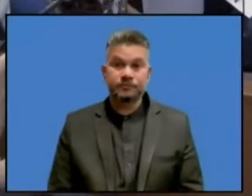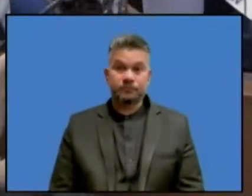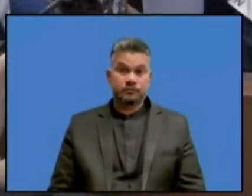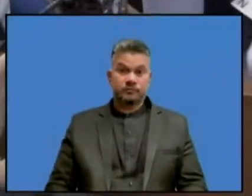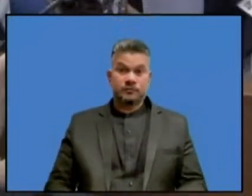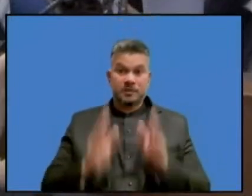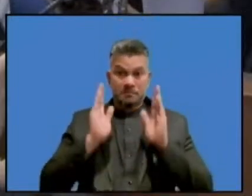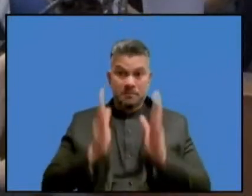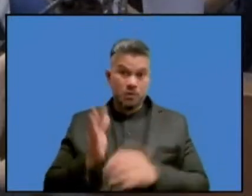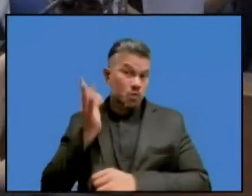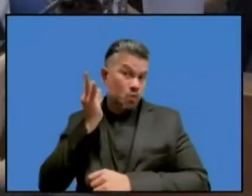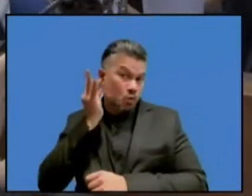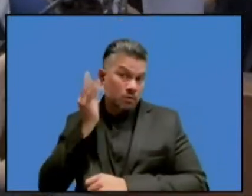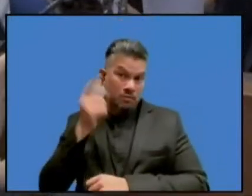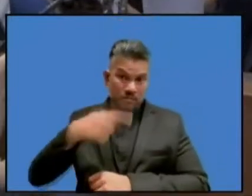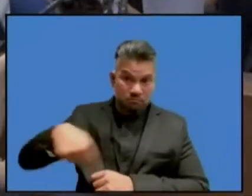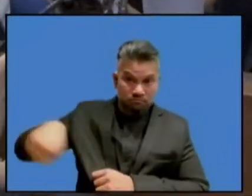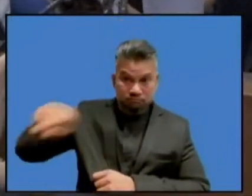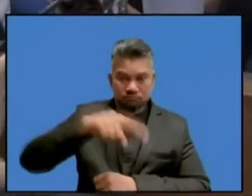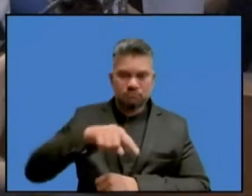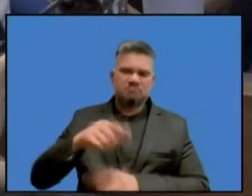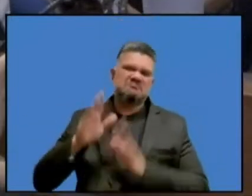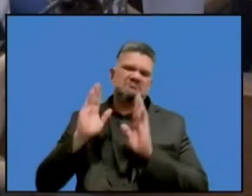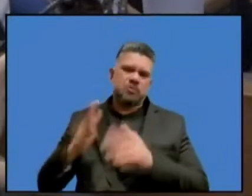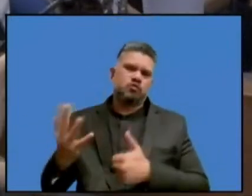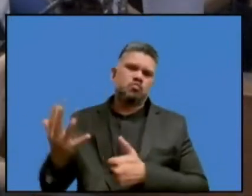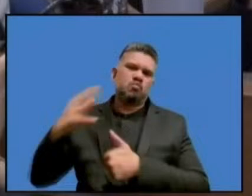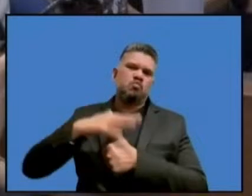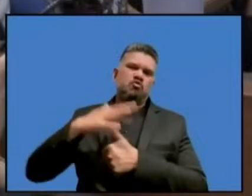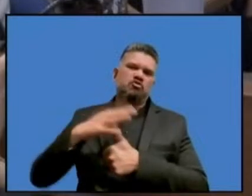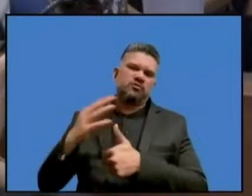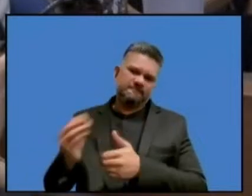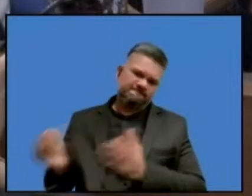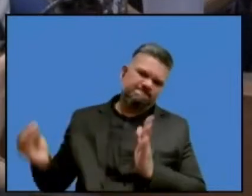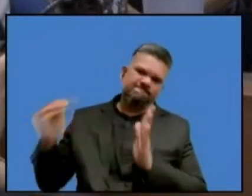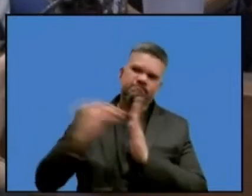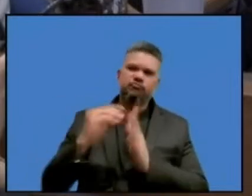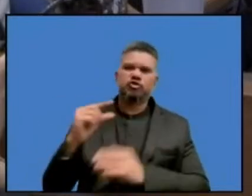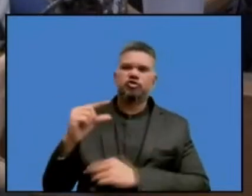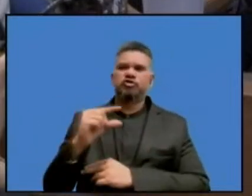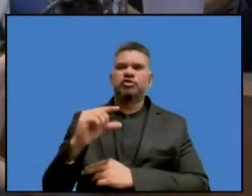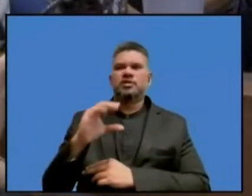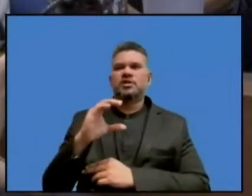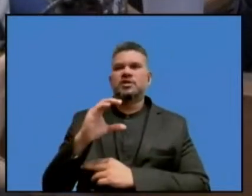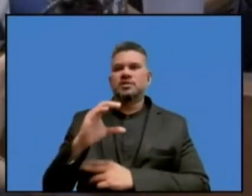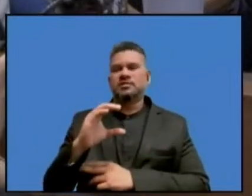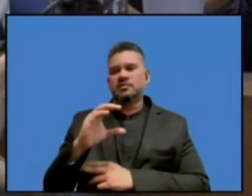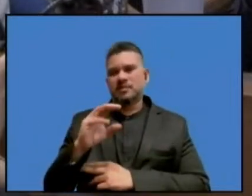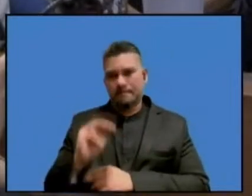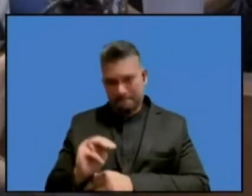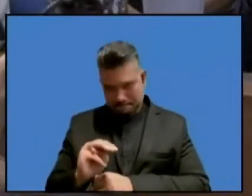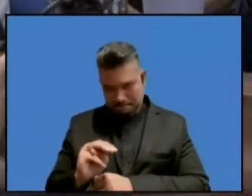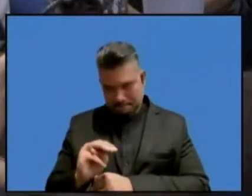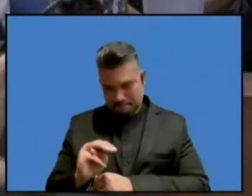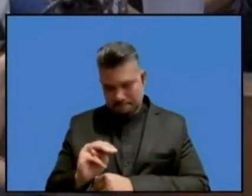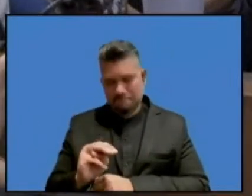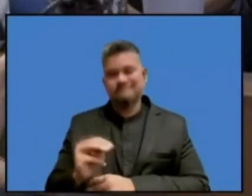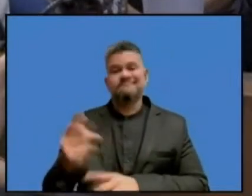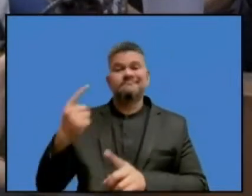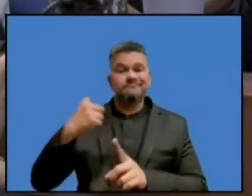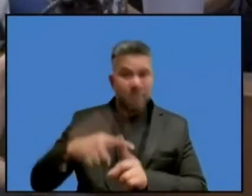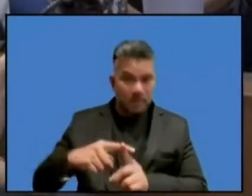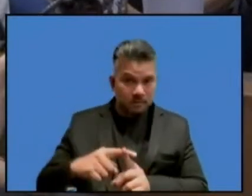И во-вторых, необходимость укрепления сотрудничества между гражданским обществом и правительствами для обеспечения